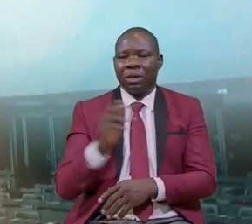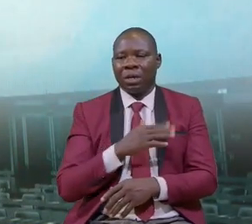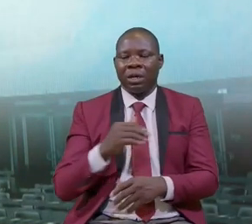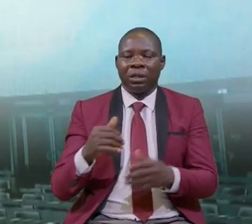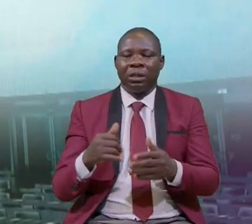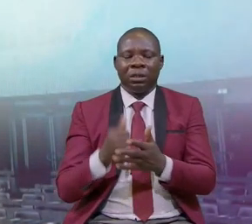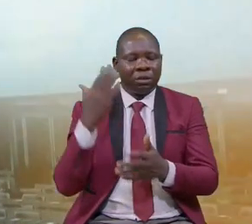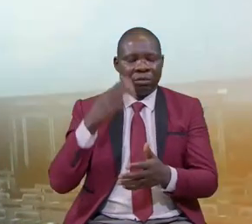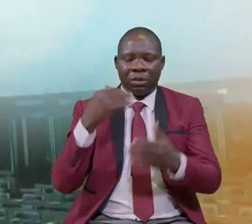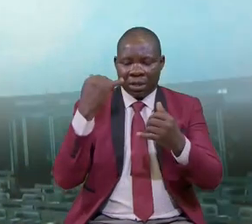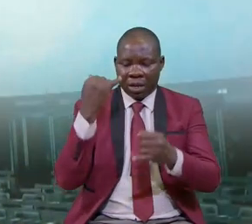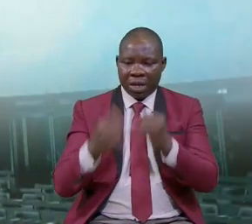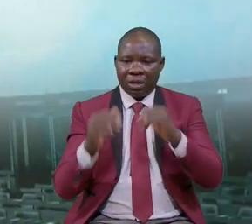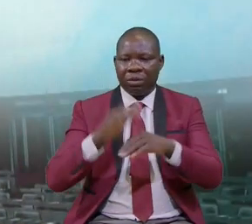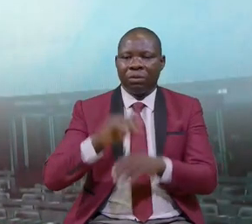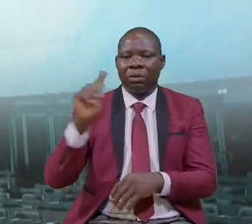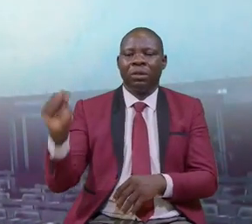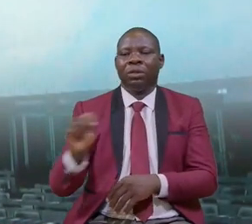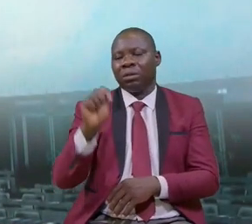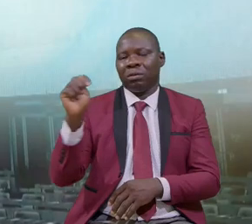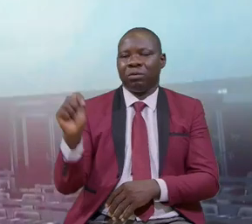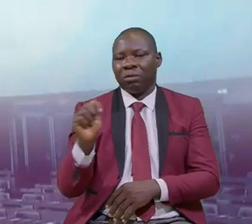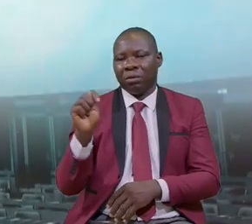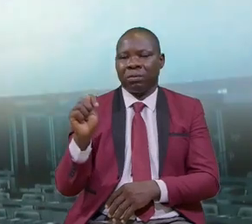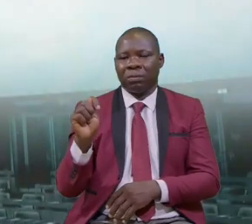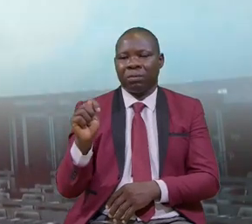qui prendra fin évidemment le mardi soir.